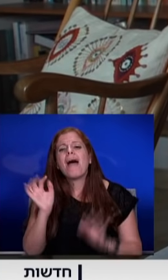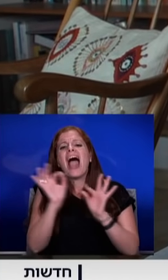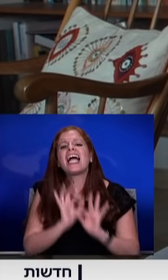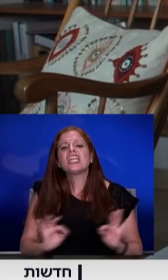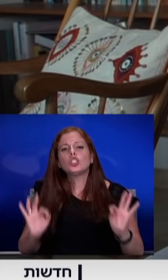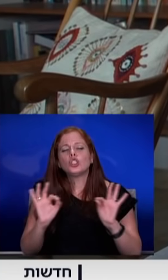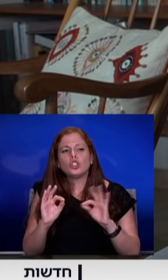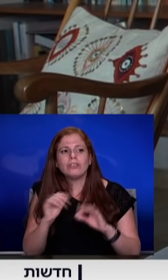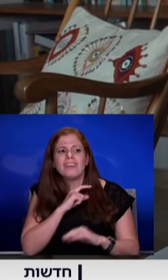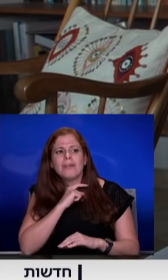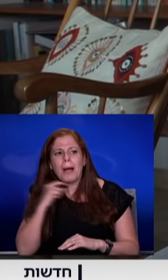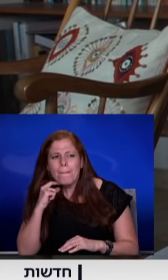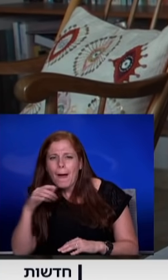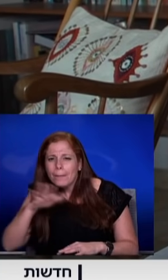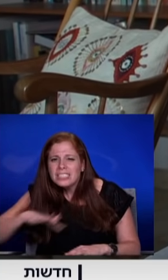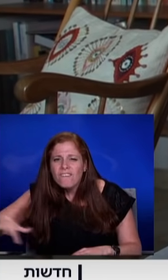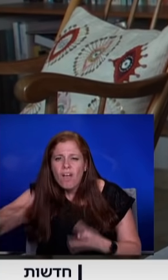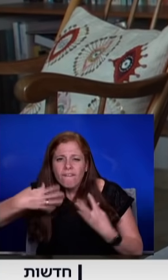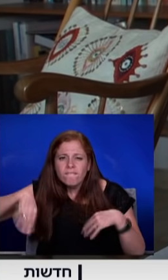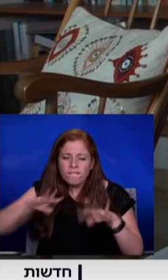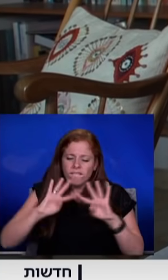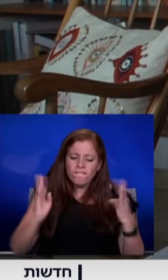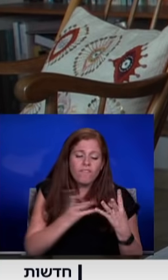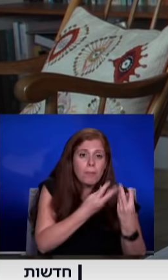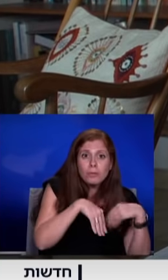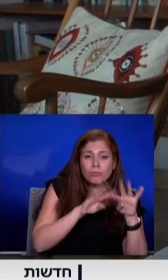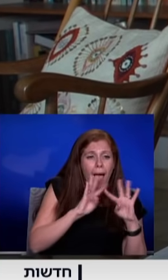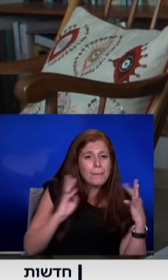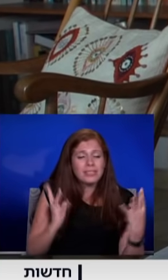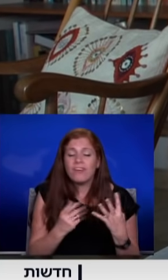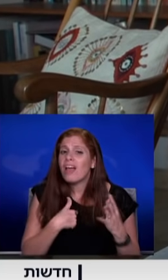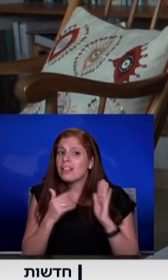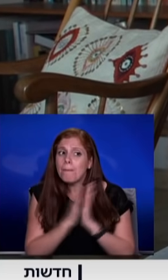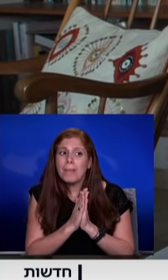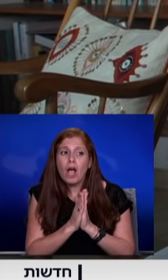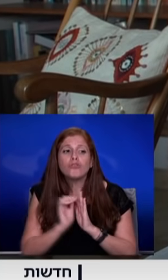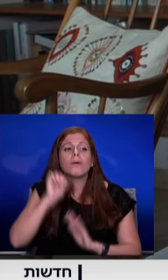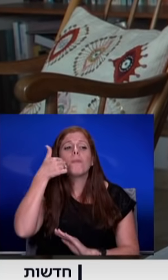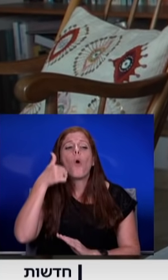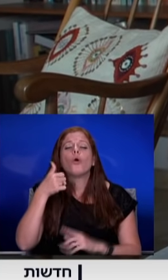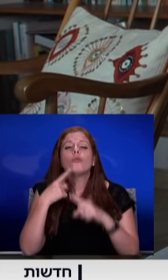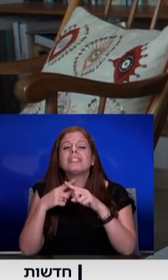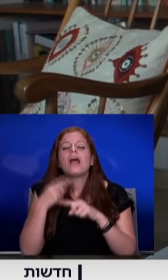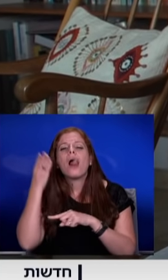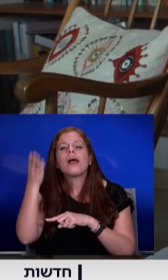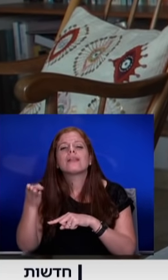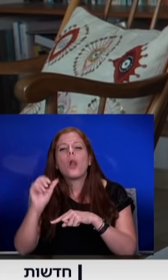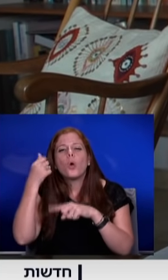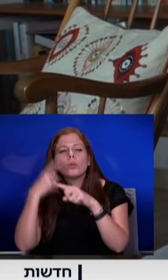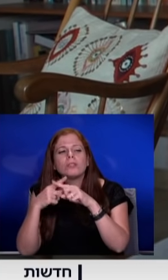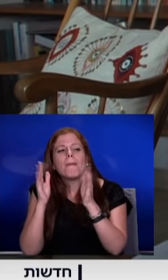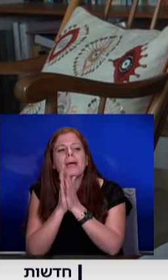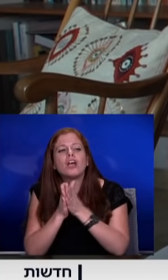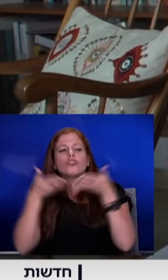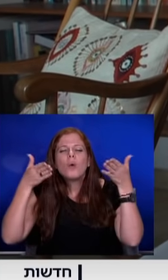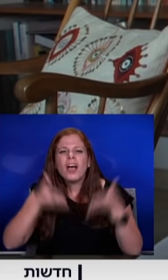מסביב ועם המשפחה מסביב. אני ביקשתי מראש המנזר, אני הלכתי לראש המנזר, ביקשתי שהוא ייקבר בבית הקבורות